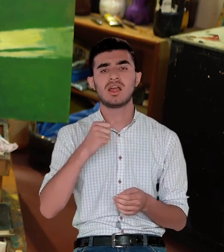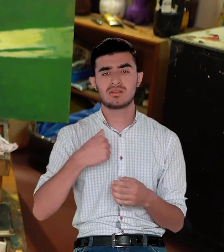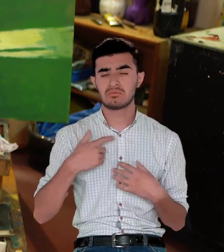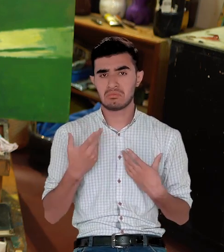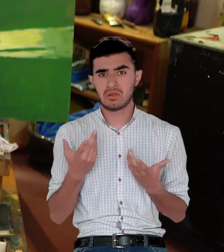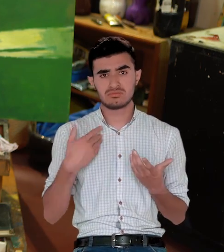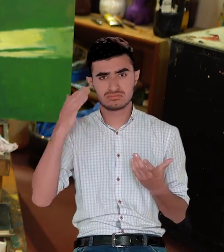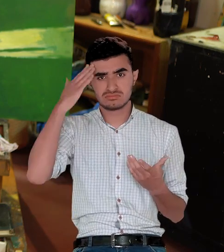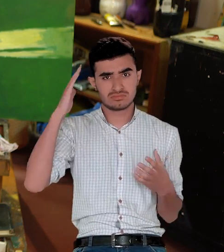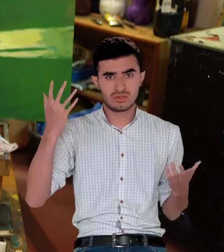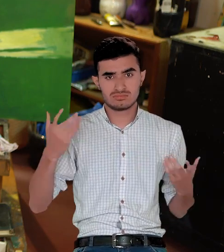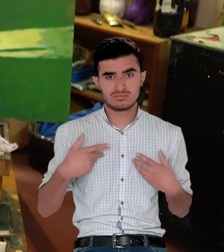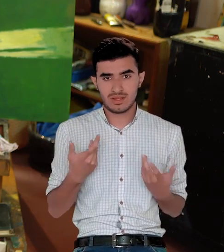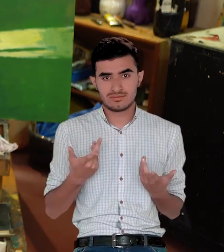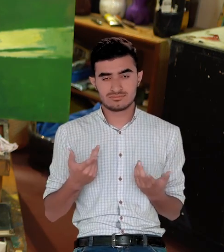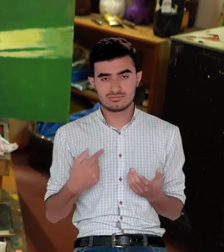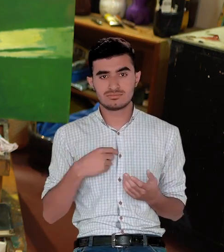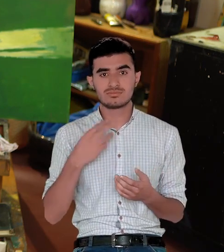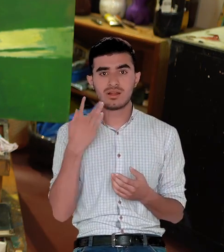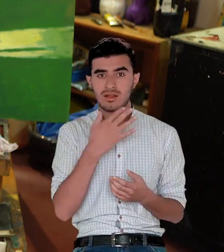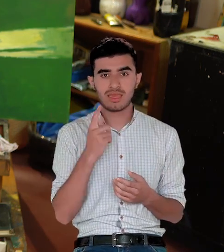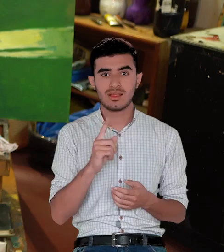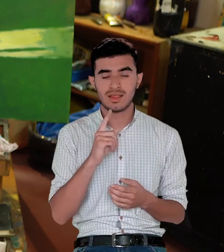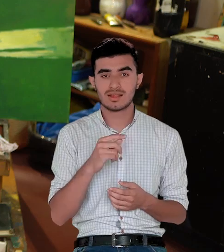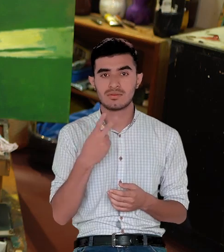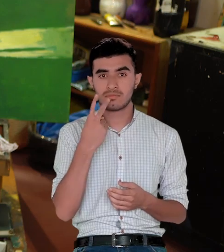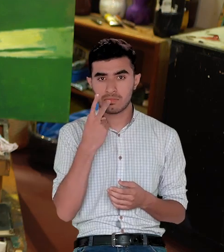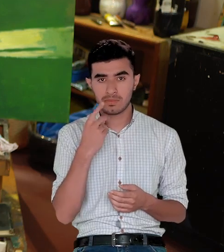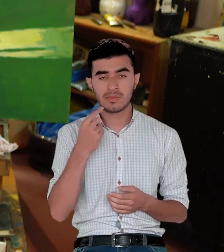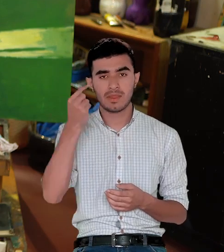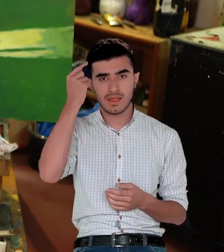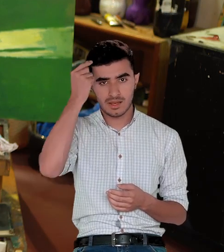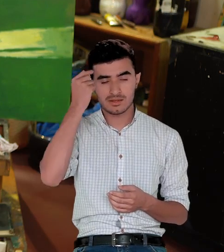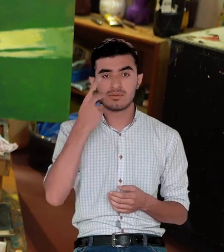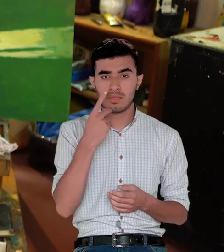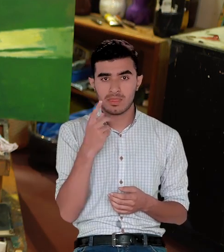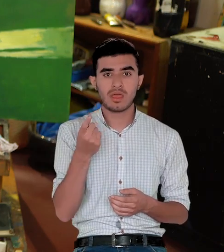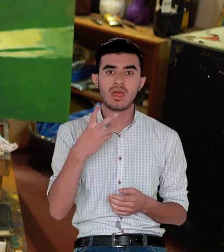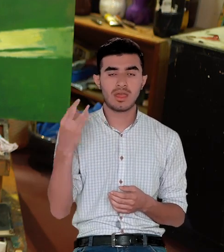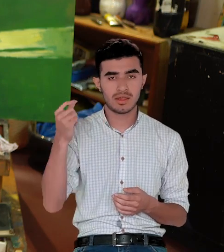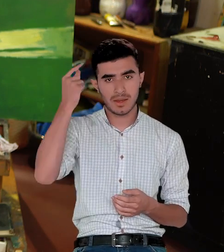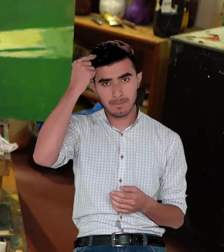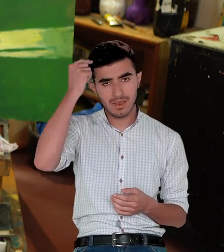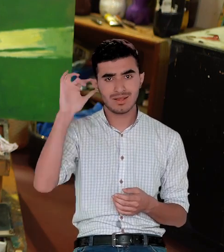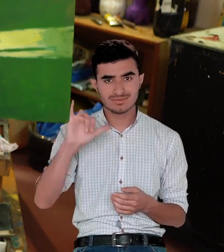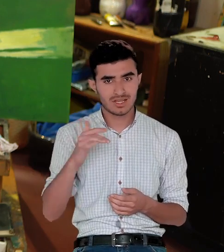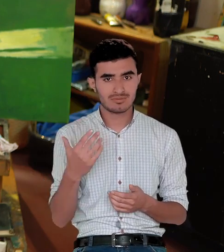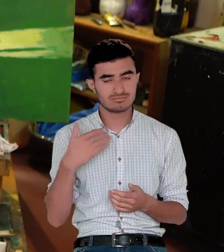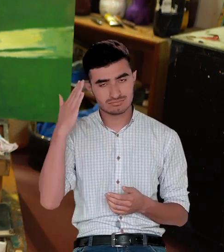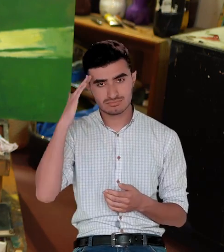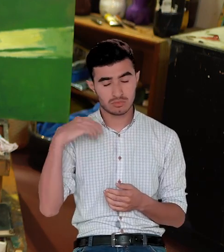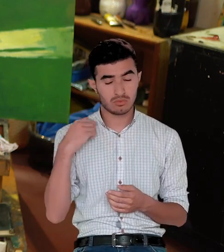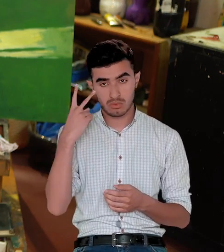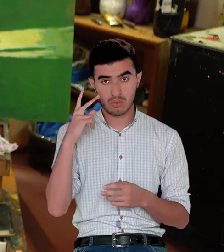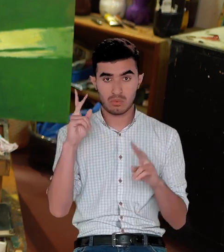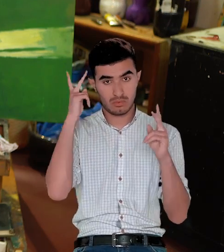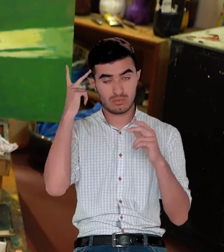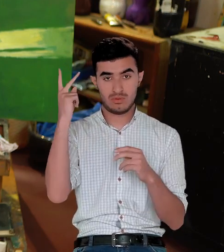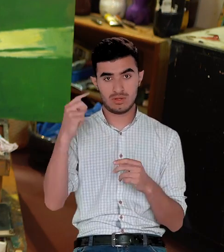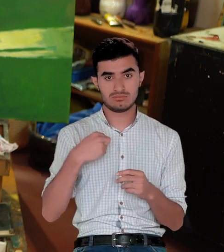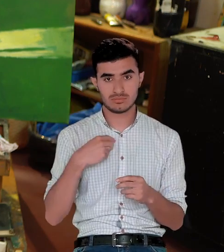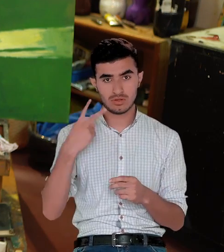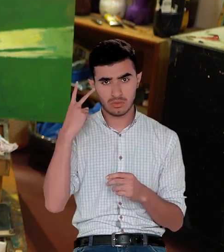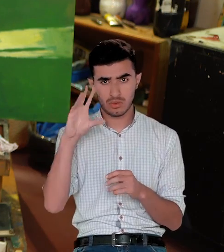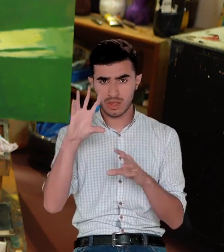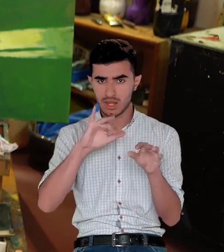آتا. میں نے کہا جی ہاں مجھے میں کیا کروں, وہ کوئین اور وہ جو ہے بلیک وہ بالکل ایک جیسے ہی ہوتے ہیں, تو میں